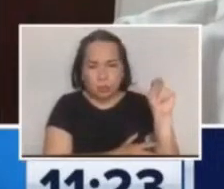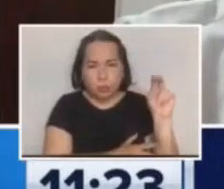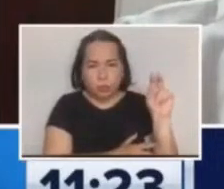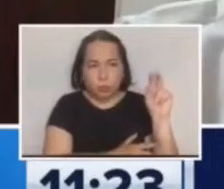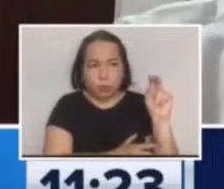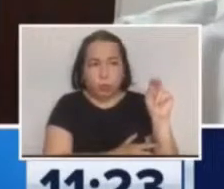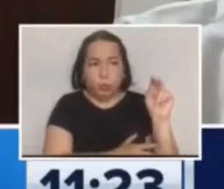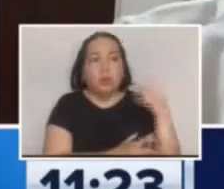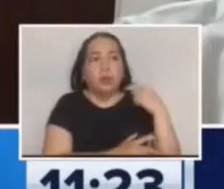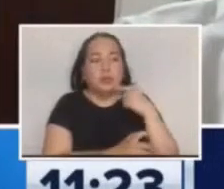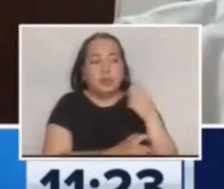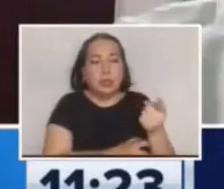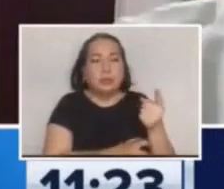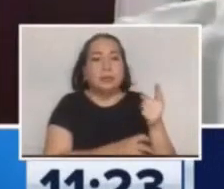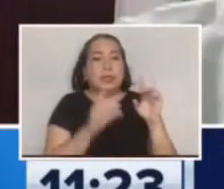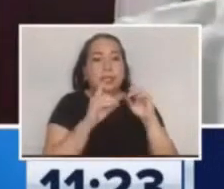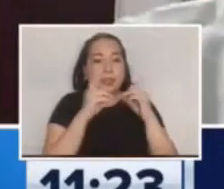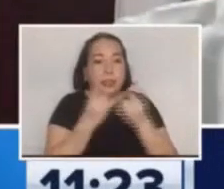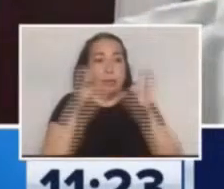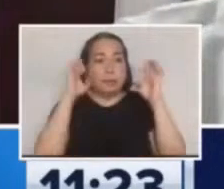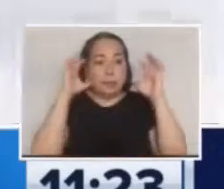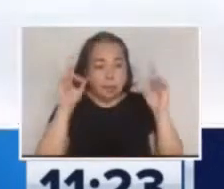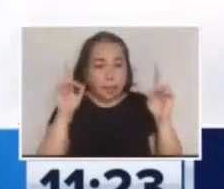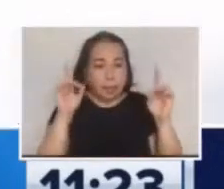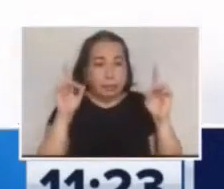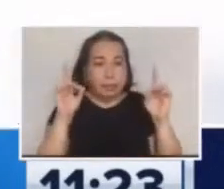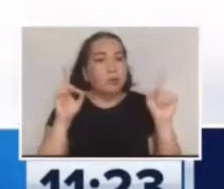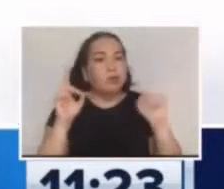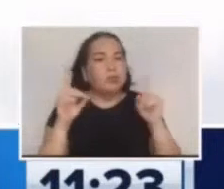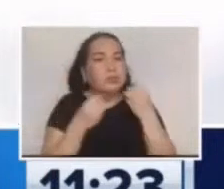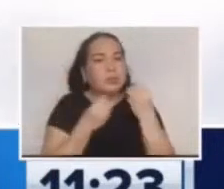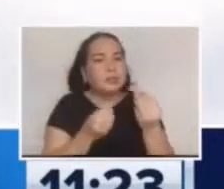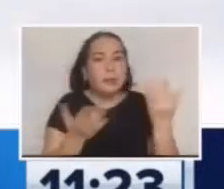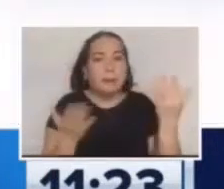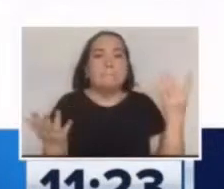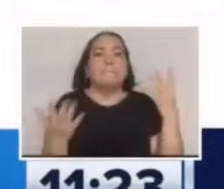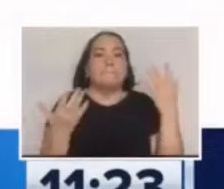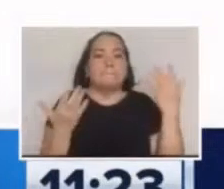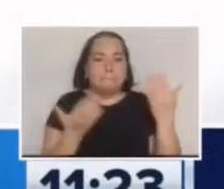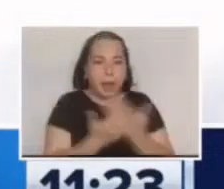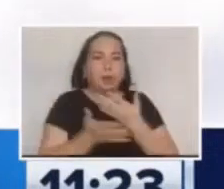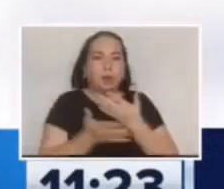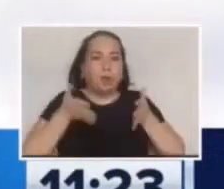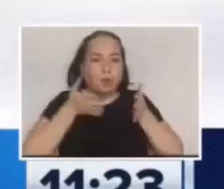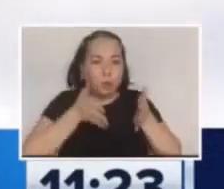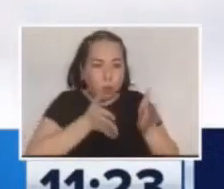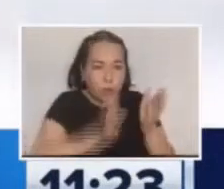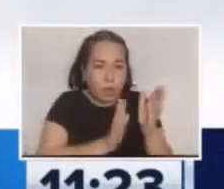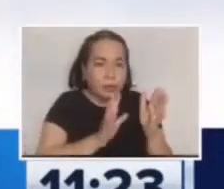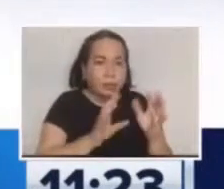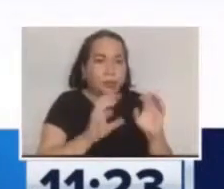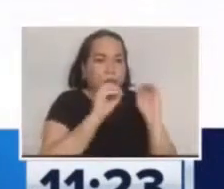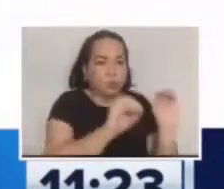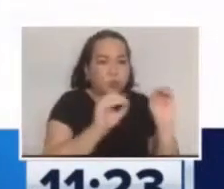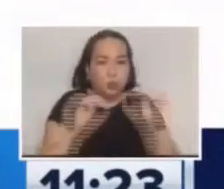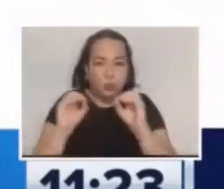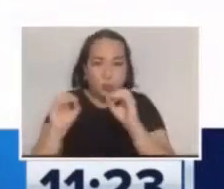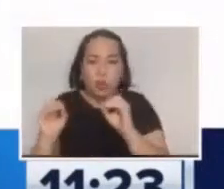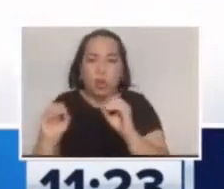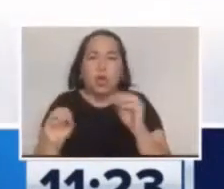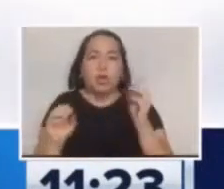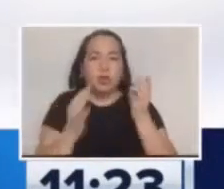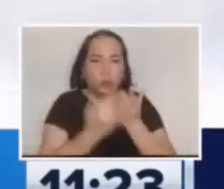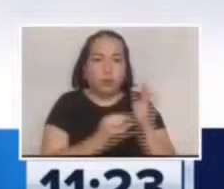ay at the end of the day ay yung ating field units ang magpapasya kung ano ang angkop para sa